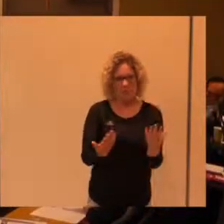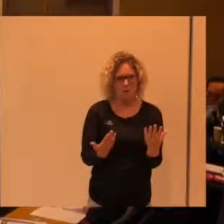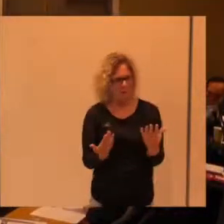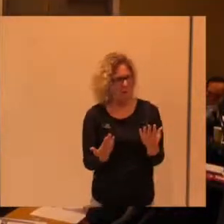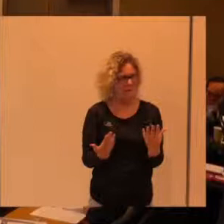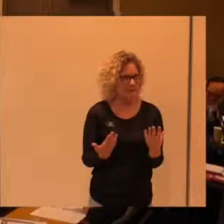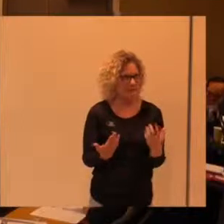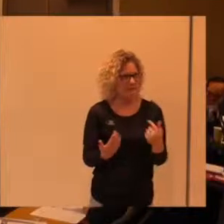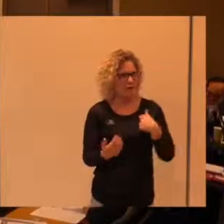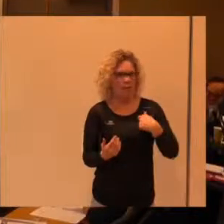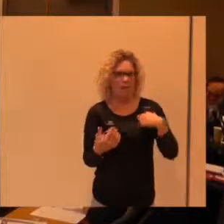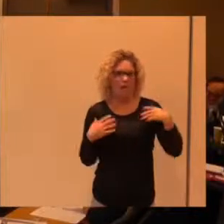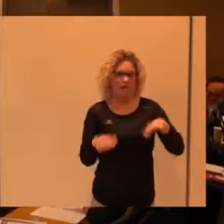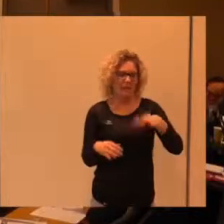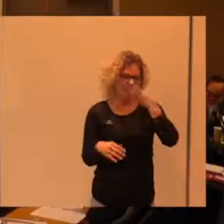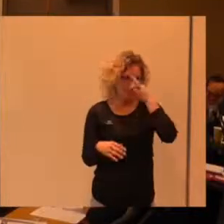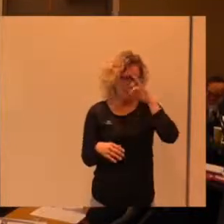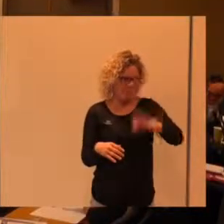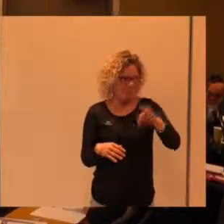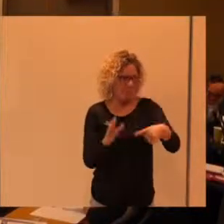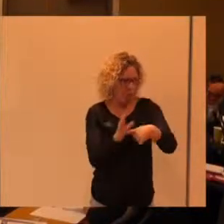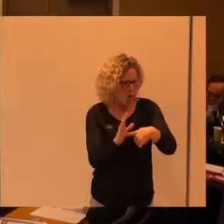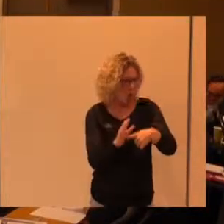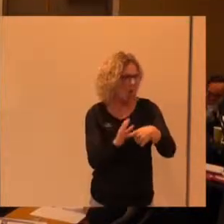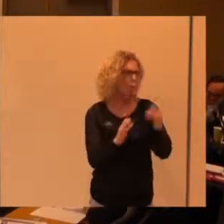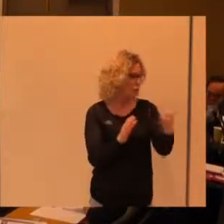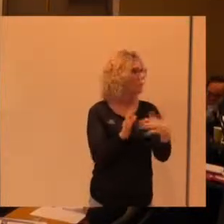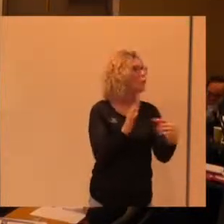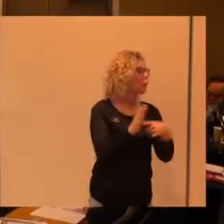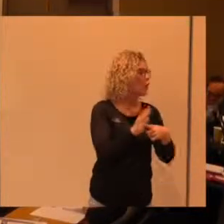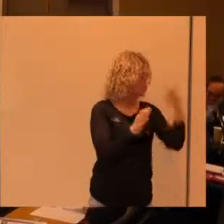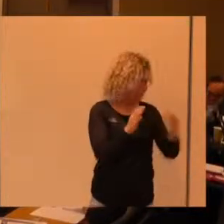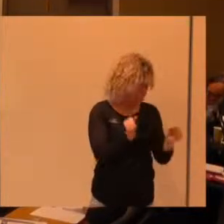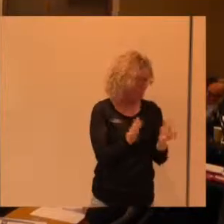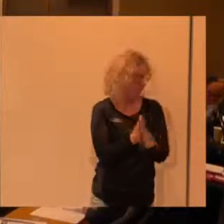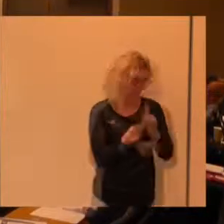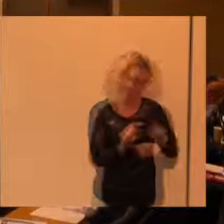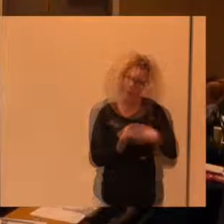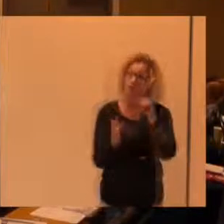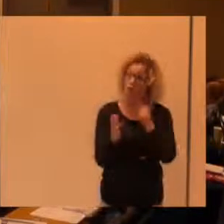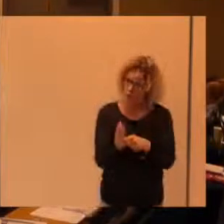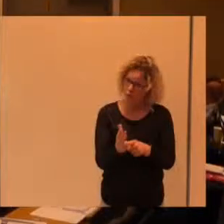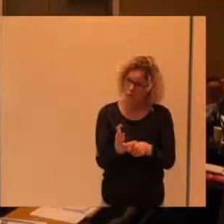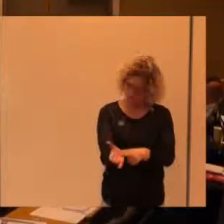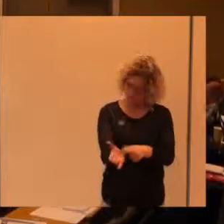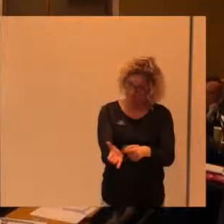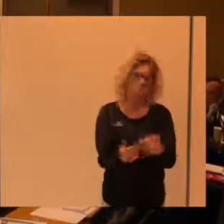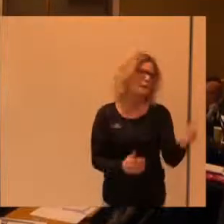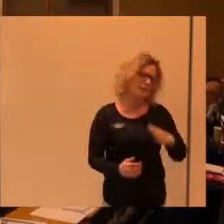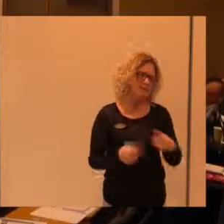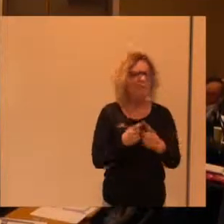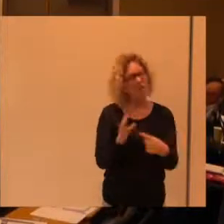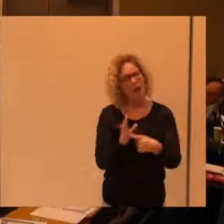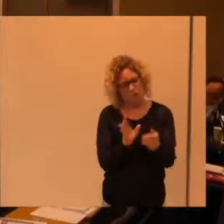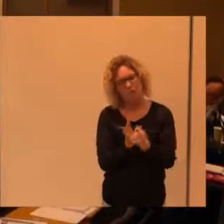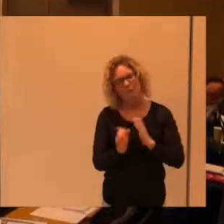här. Jag ignorerar honom en stund. För jag ska nyansera det lite. Men det är en minimi, nivå. Det finns olika lagstiftningar